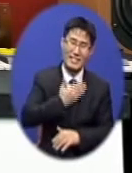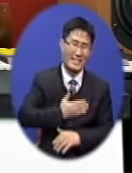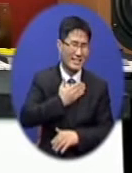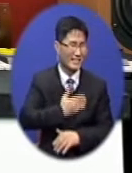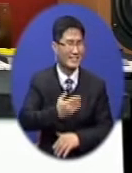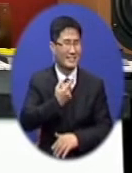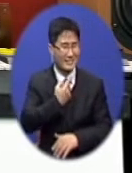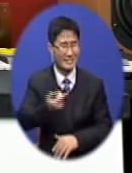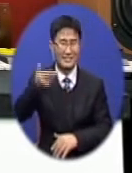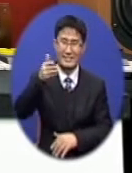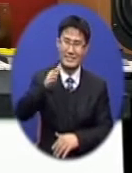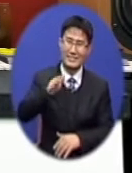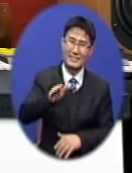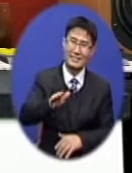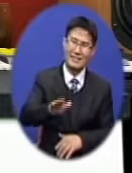알았더니